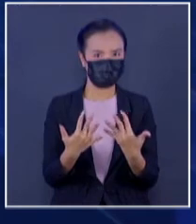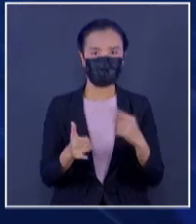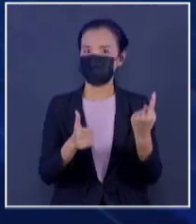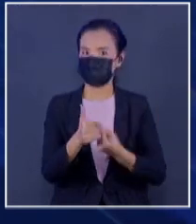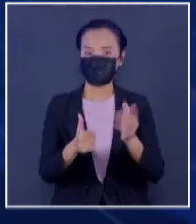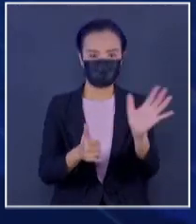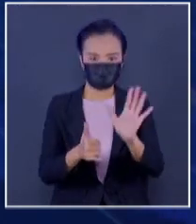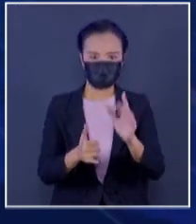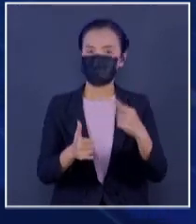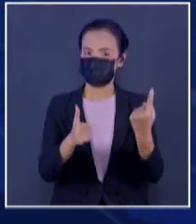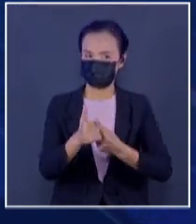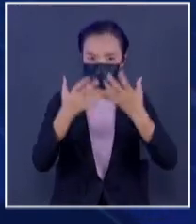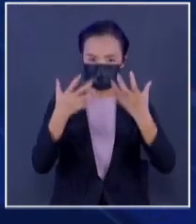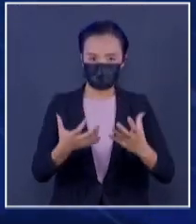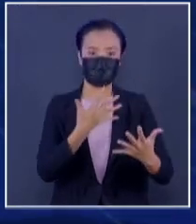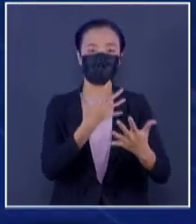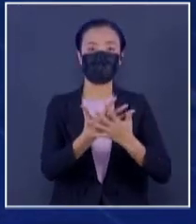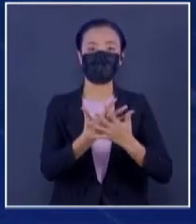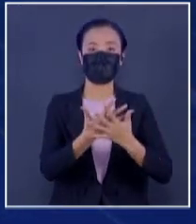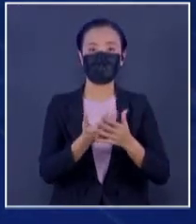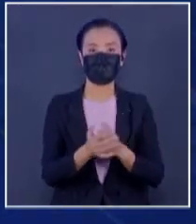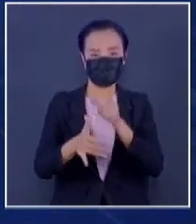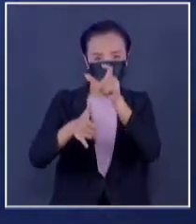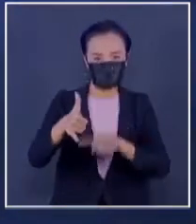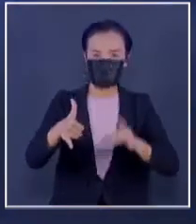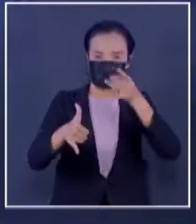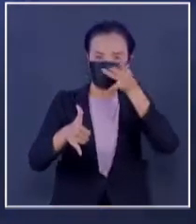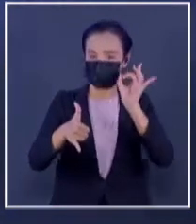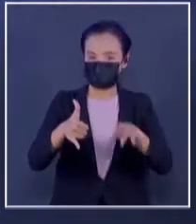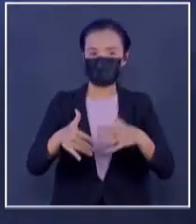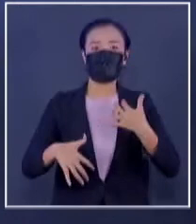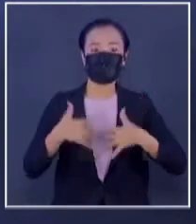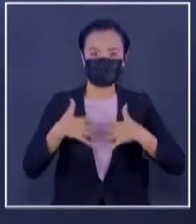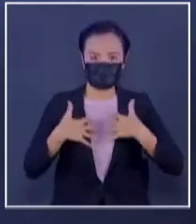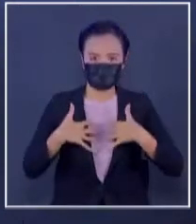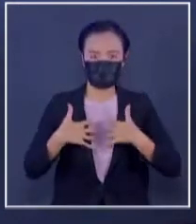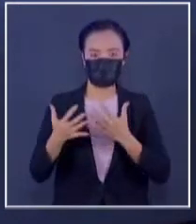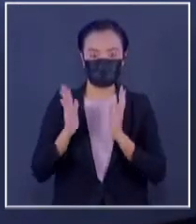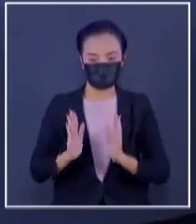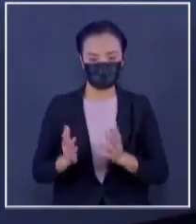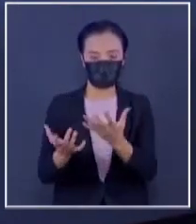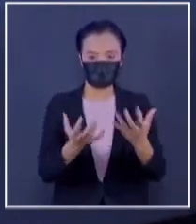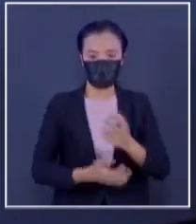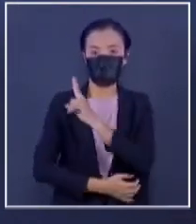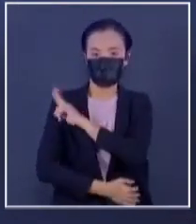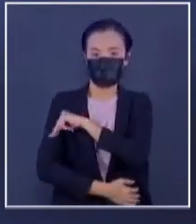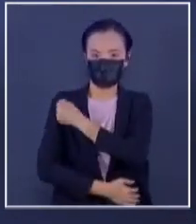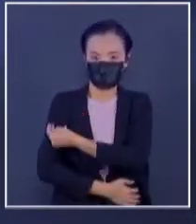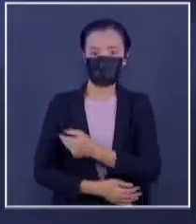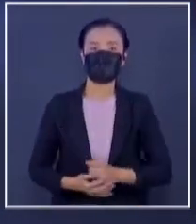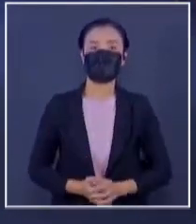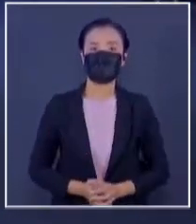นะคะถือว่าโทษหนักเลยเพราะว่าเป็นพฤติกรรมที่รุนแรงสร้างความเดือดร้อนทั้งต่อคนแล้วก็ทรัพย์สินของทางโรงพยาบาลค่ะ